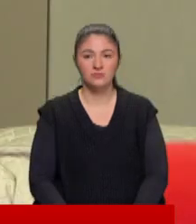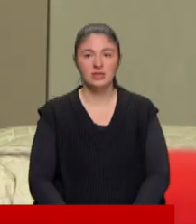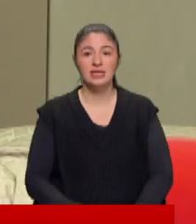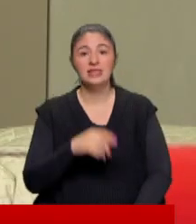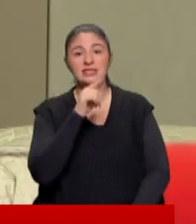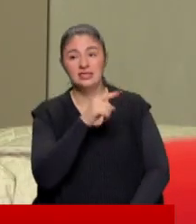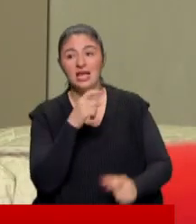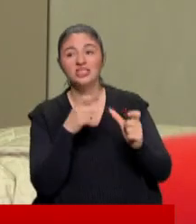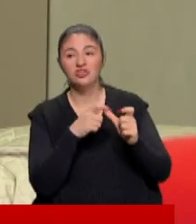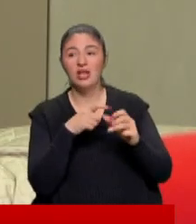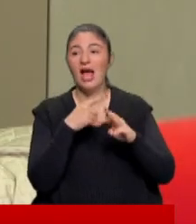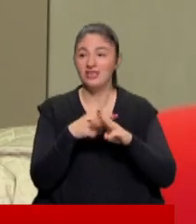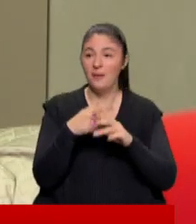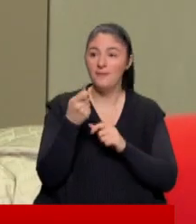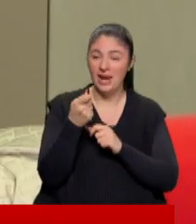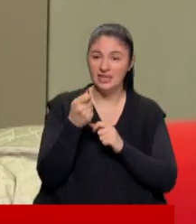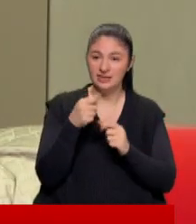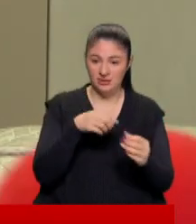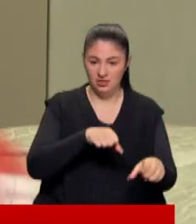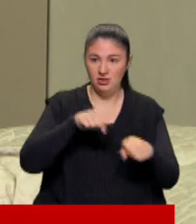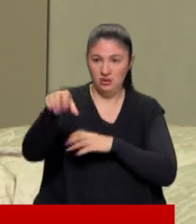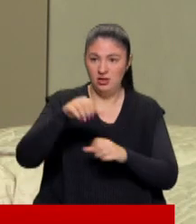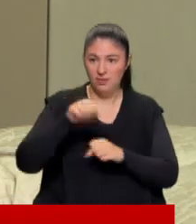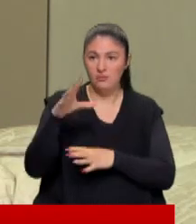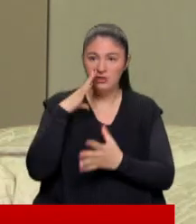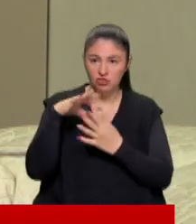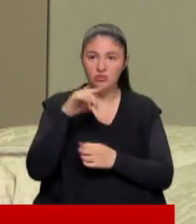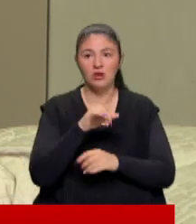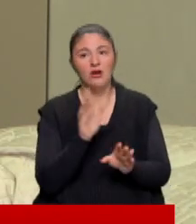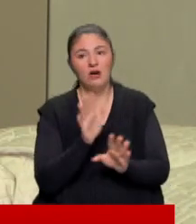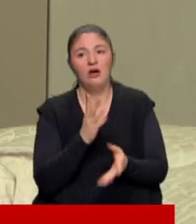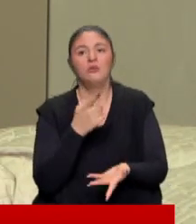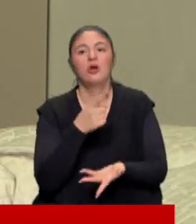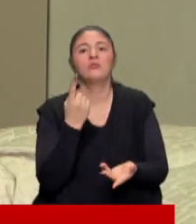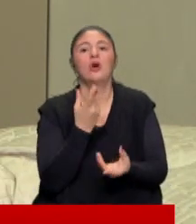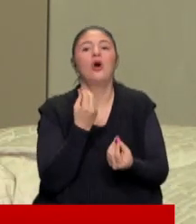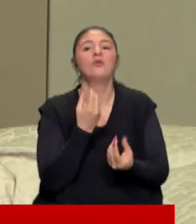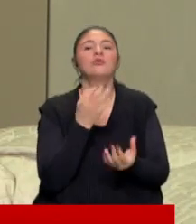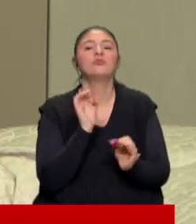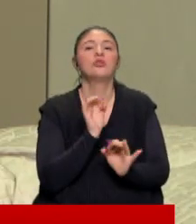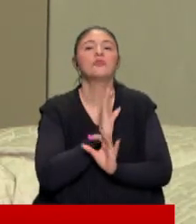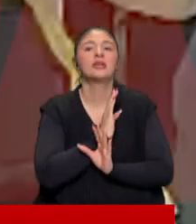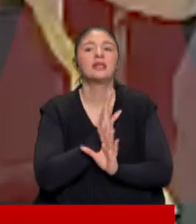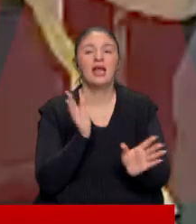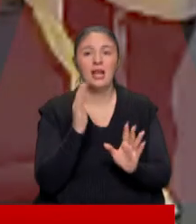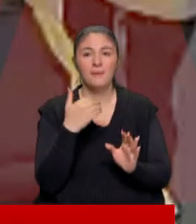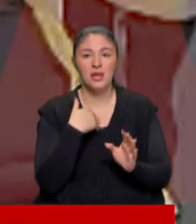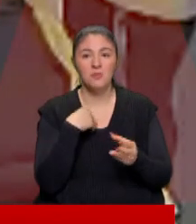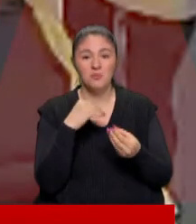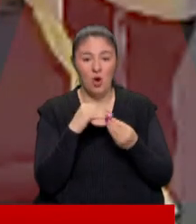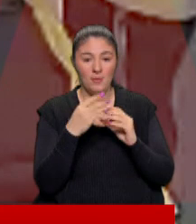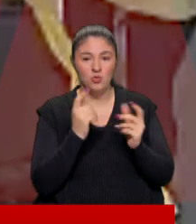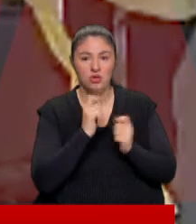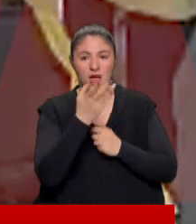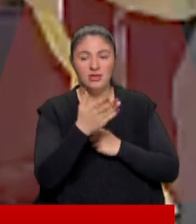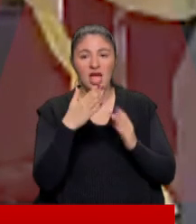Siz Seçil Erzan'ın paralarını taşıyan kişi misiniz? Kesinlikle hayır. Yani böyle bir şey olması mümkün değil. Benim mağduriyetimi